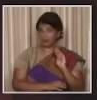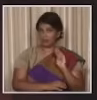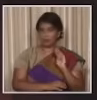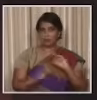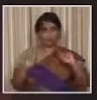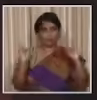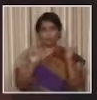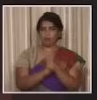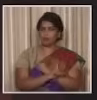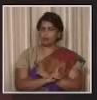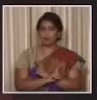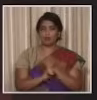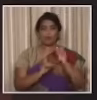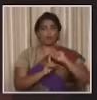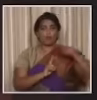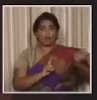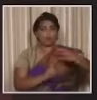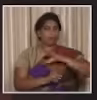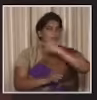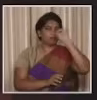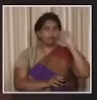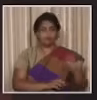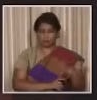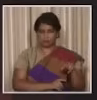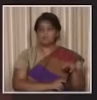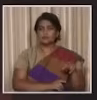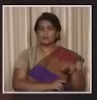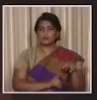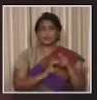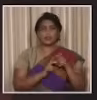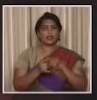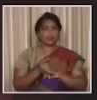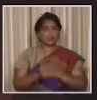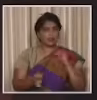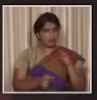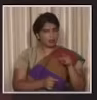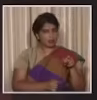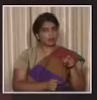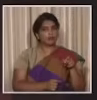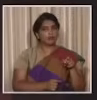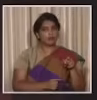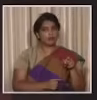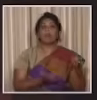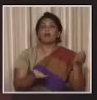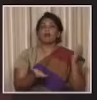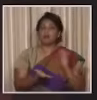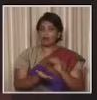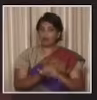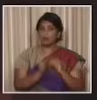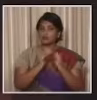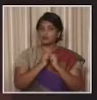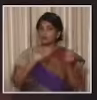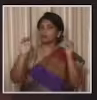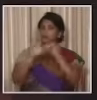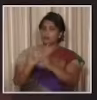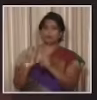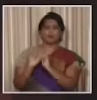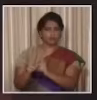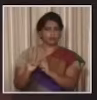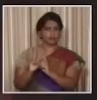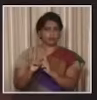මේ පූල් එකට දැම්ම, සංචිතයට දැම්ම, ප්‍රාදේශීය ලේකම්ව ආපහු සේවය කරපු